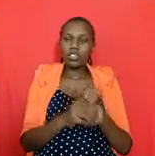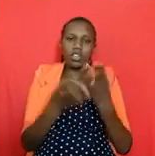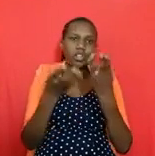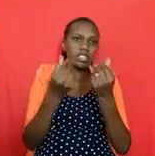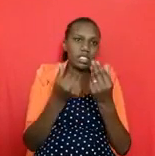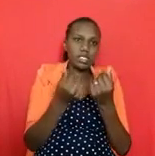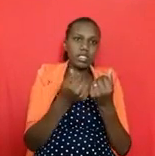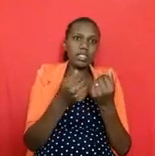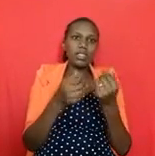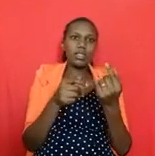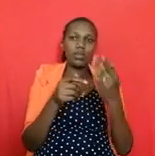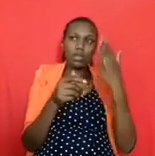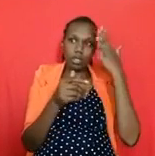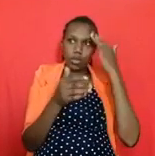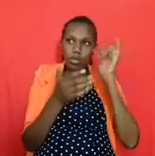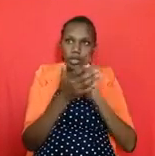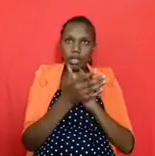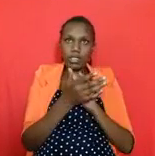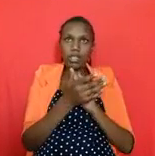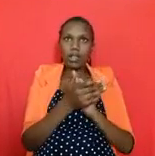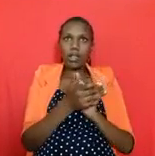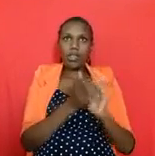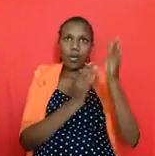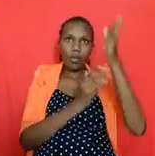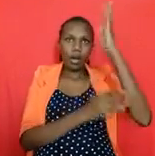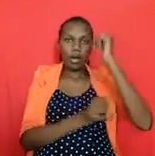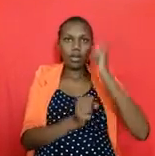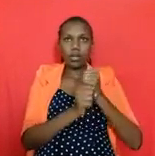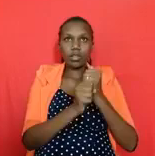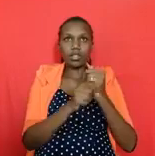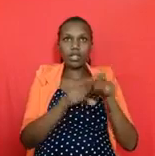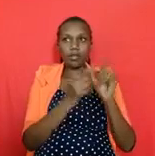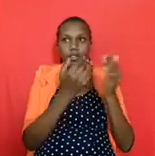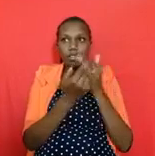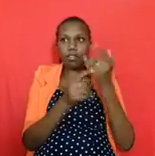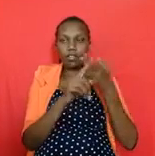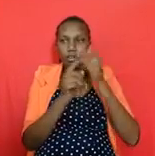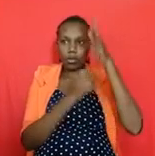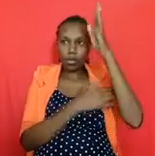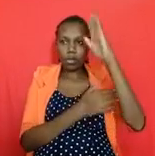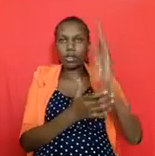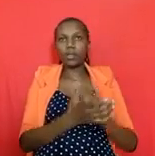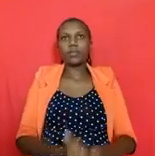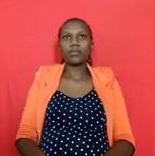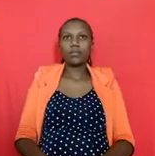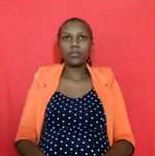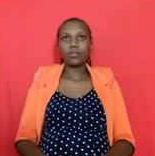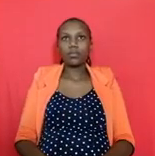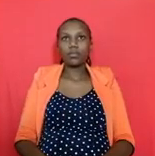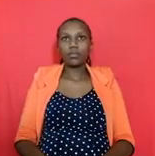kawaida nitumenyaga ati ni wiki wa ngai na ni favor kuma kuri ngai